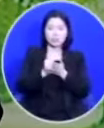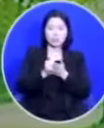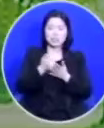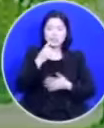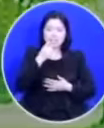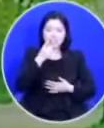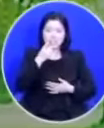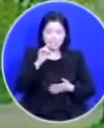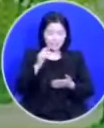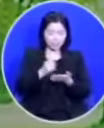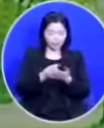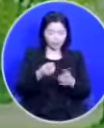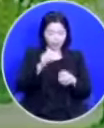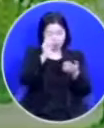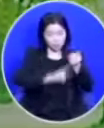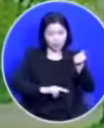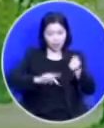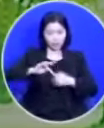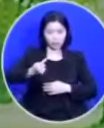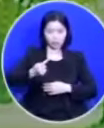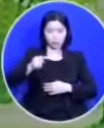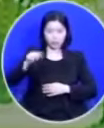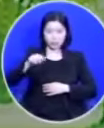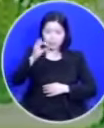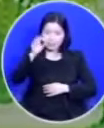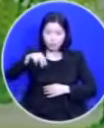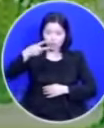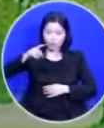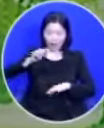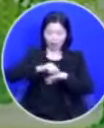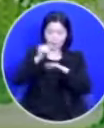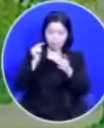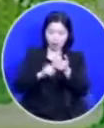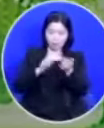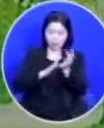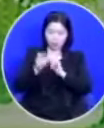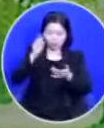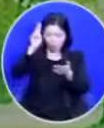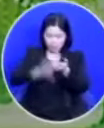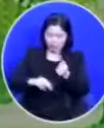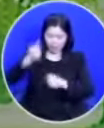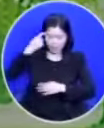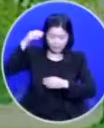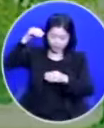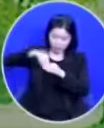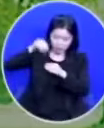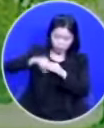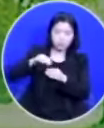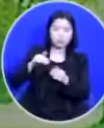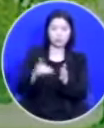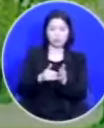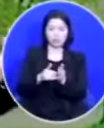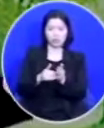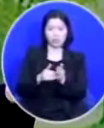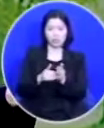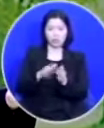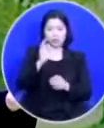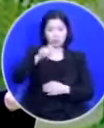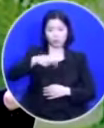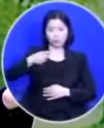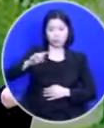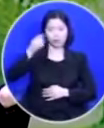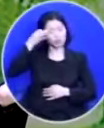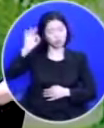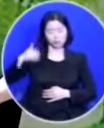마귀가 갈은 유다 의 마음에 예수를 팔려는 생각을 집어 넣어 주었습니다 가룟 유다가 깨닫지